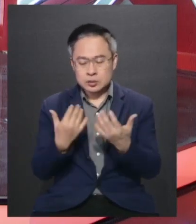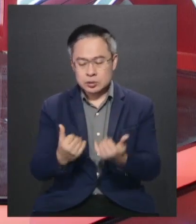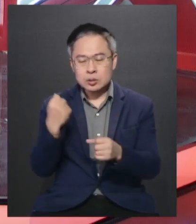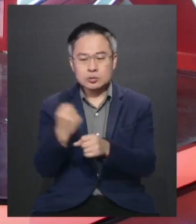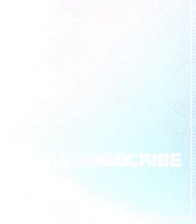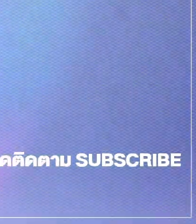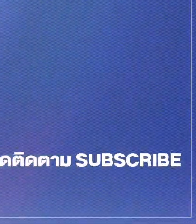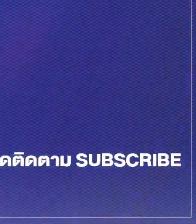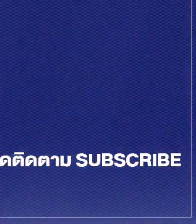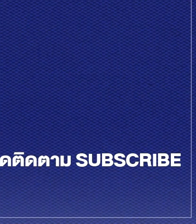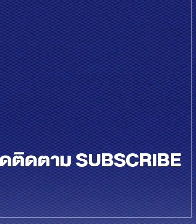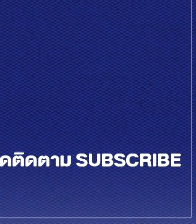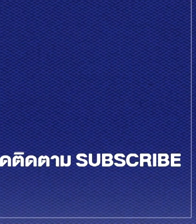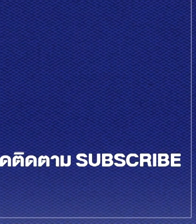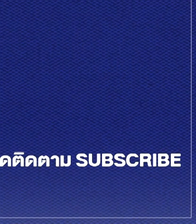หลายค่ะ